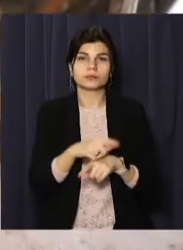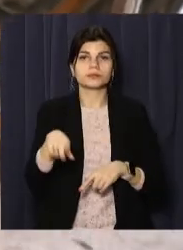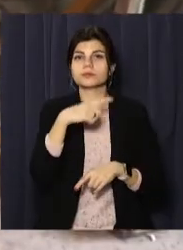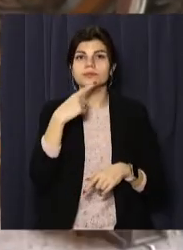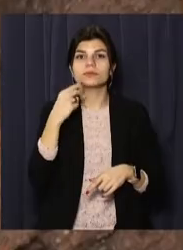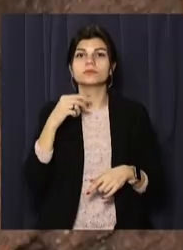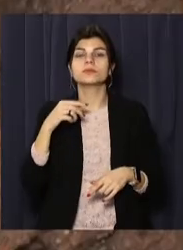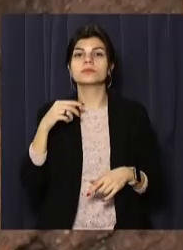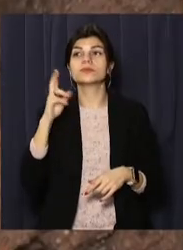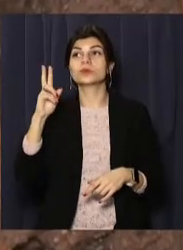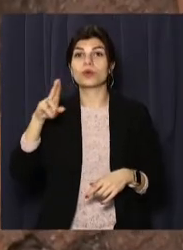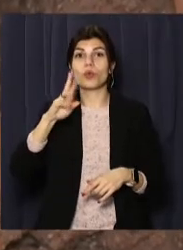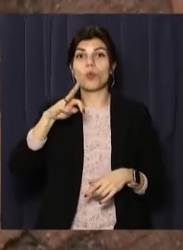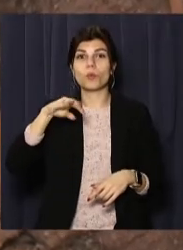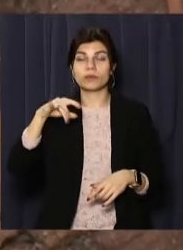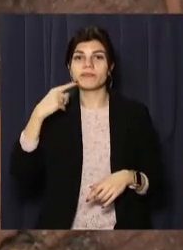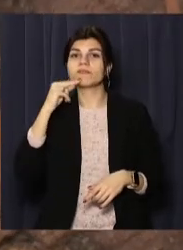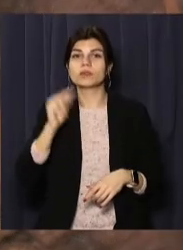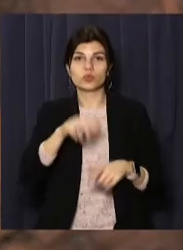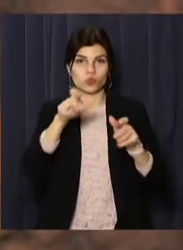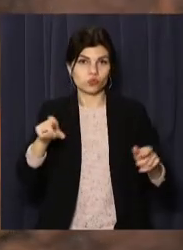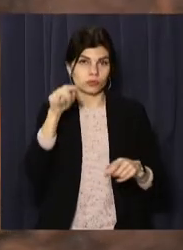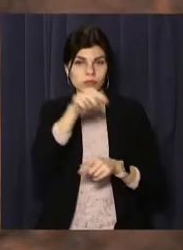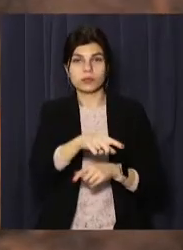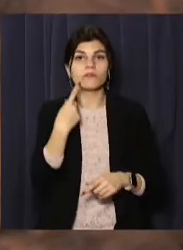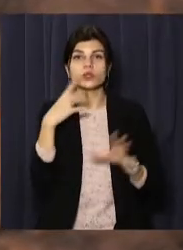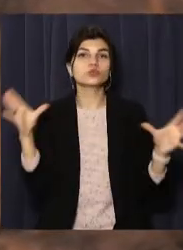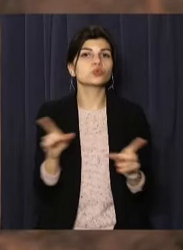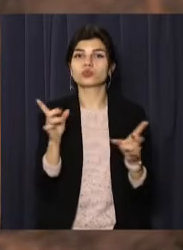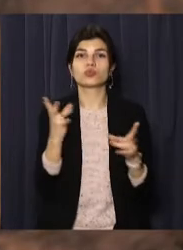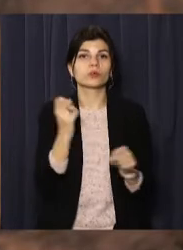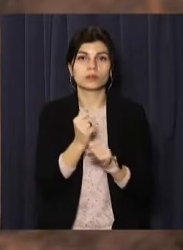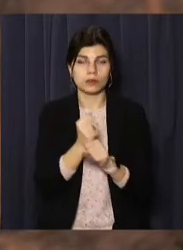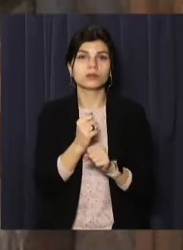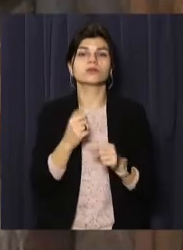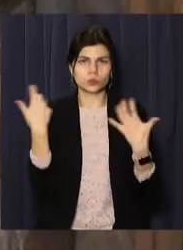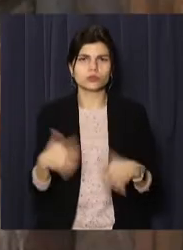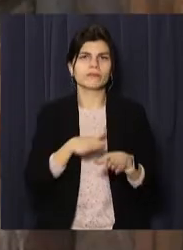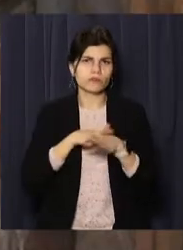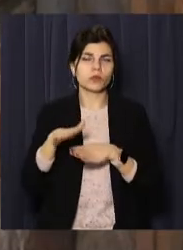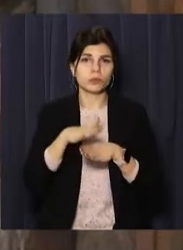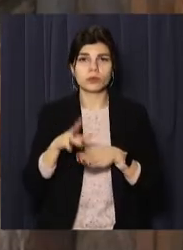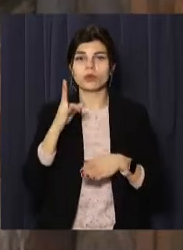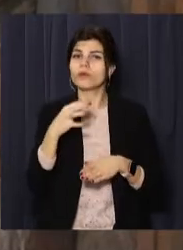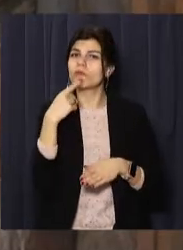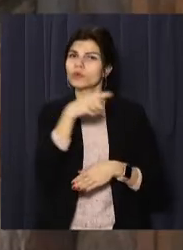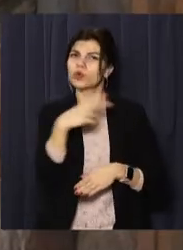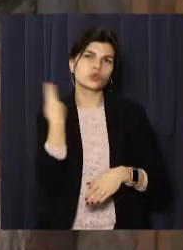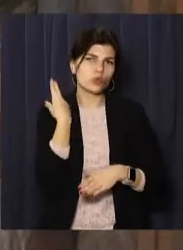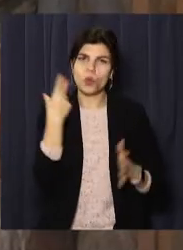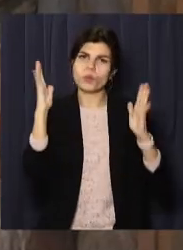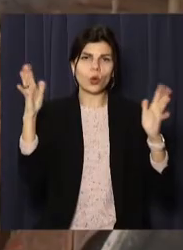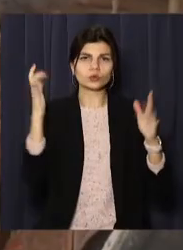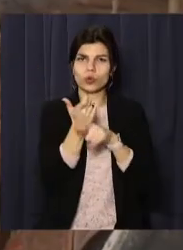самих мешканців будинку. Кажуть, усе, що потрібно, роблять, закриваючи очі на величезні борги, які накопичили